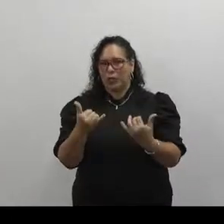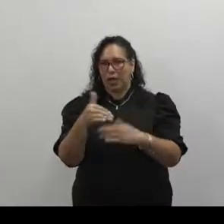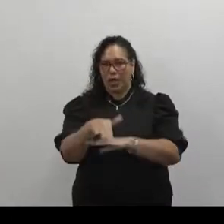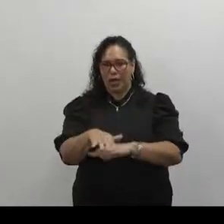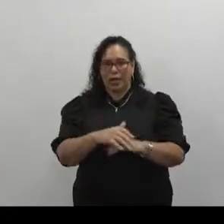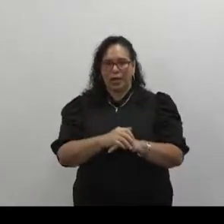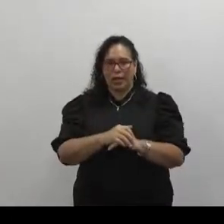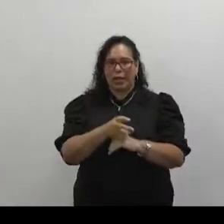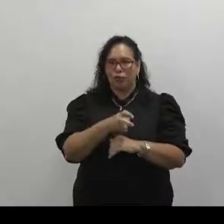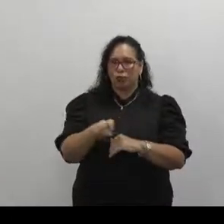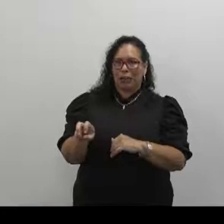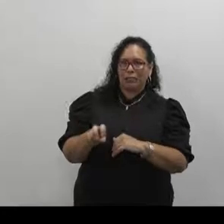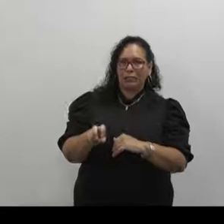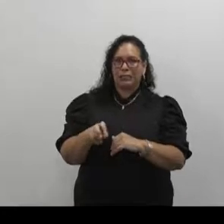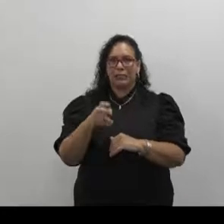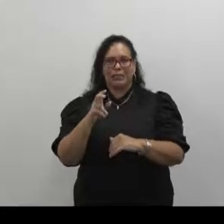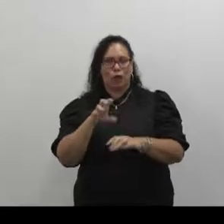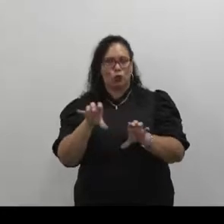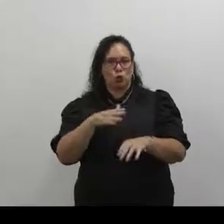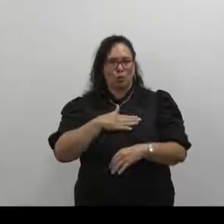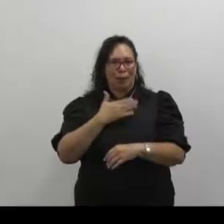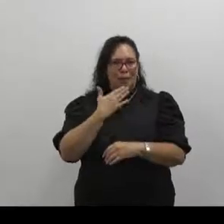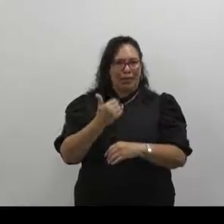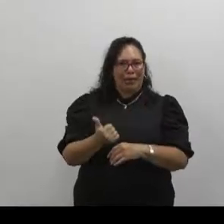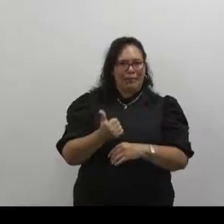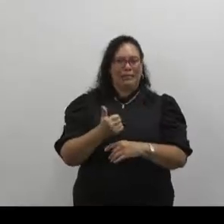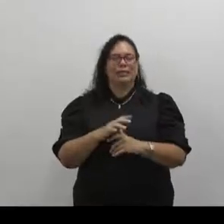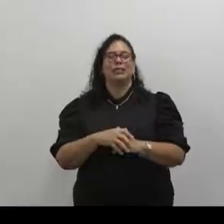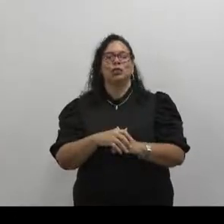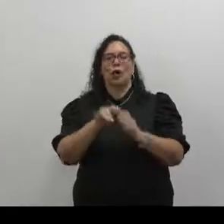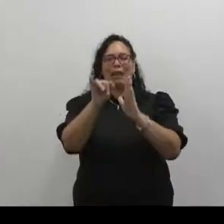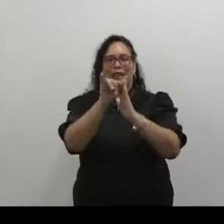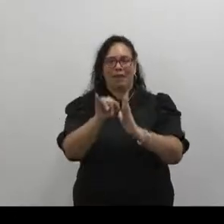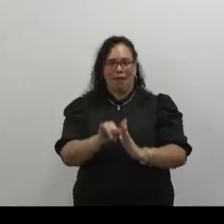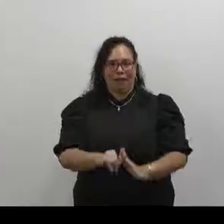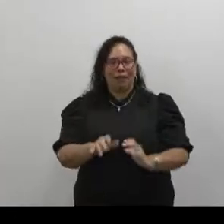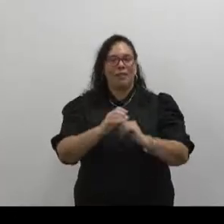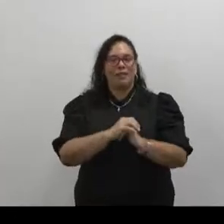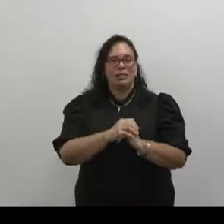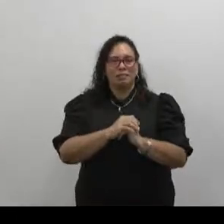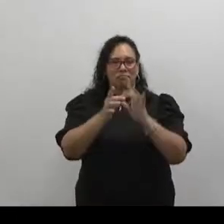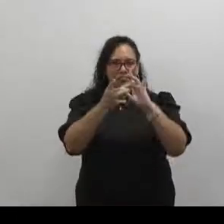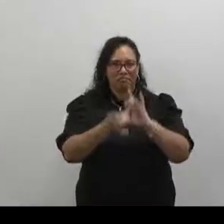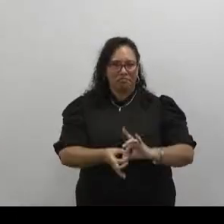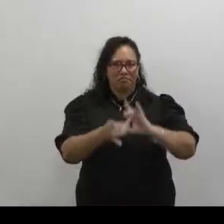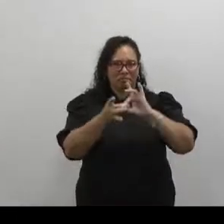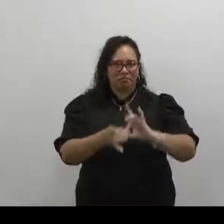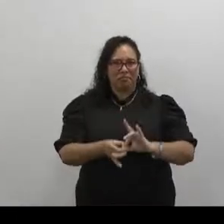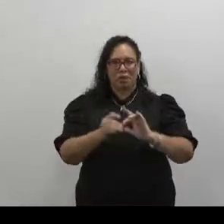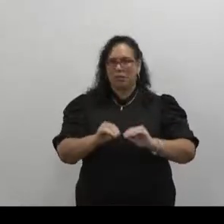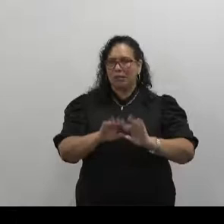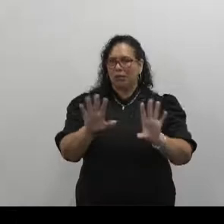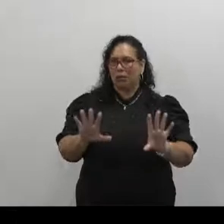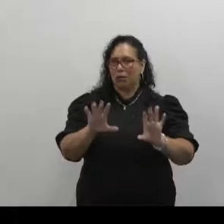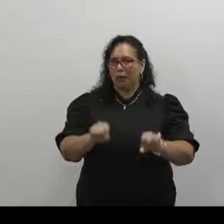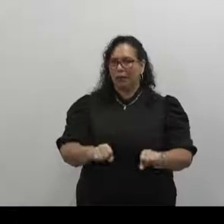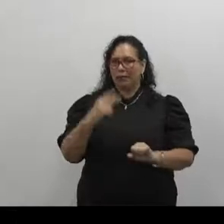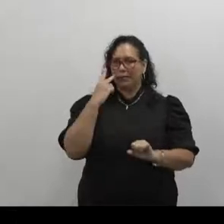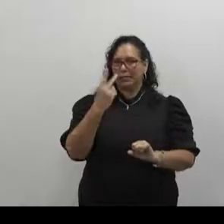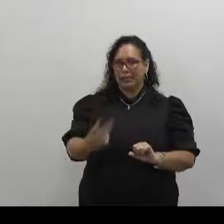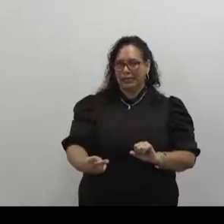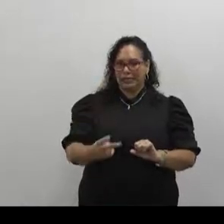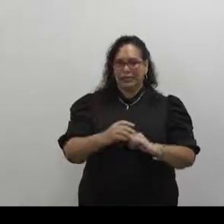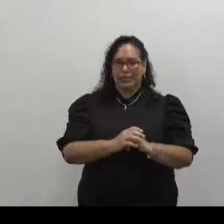rạp cả đọc bốn pi bởi chí riêng đại chìa mà chạp tế rùm tiền tốt có ca xâm rạp xâm nuôi chlong